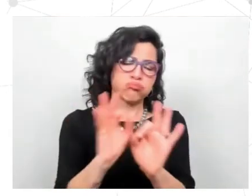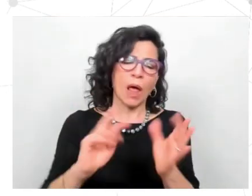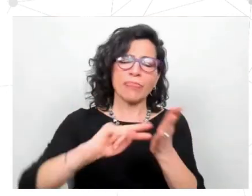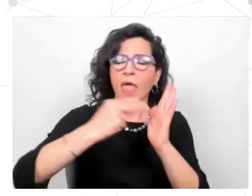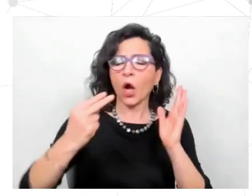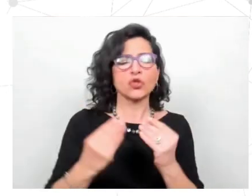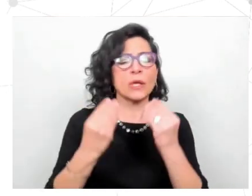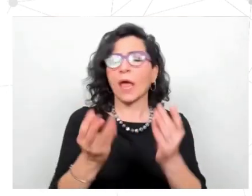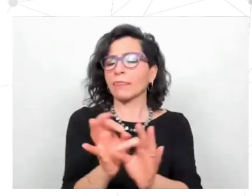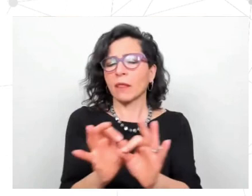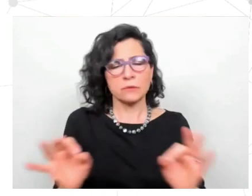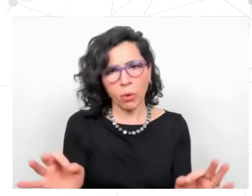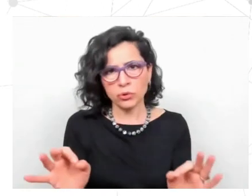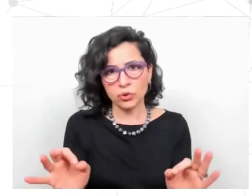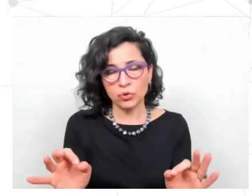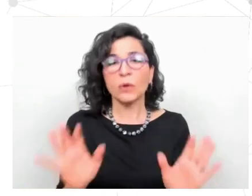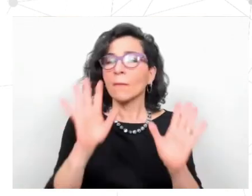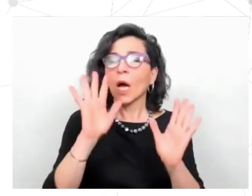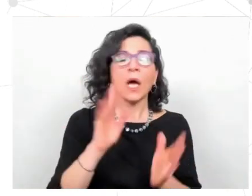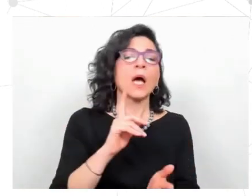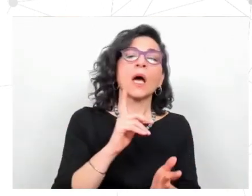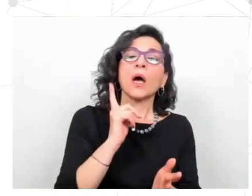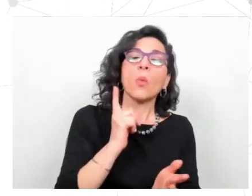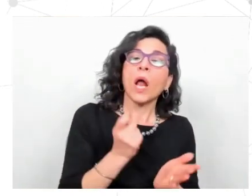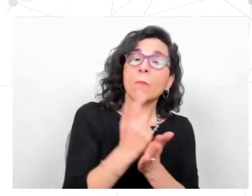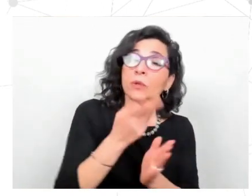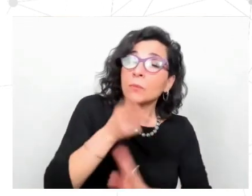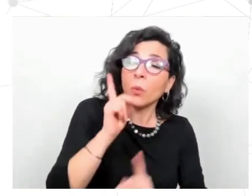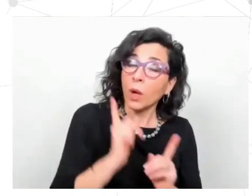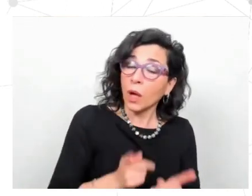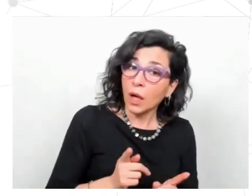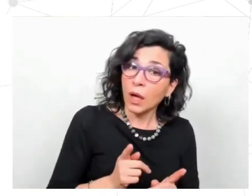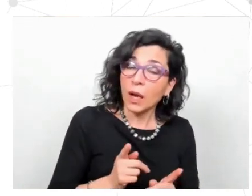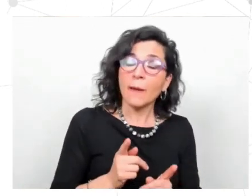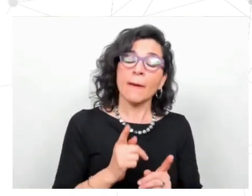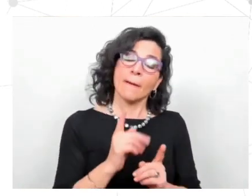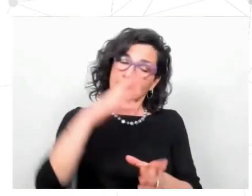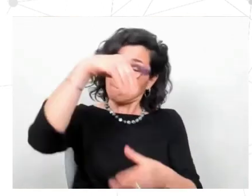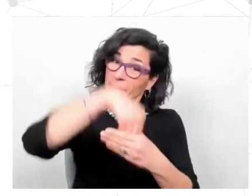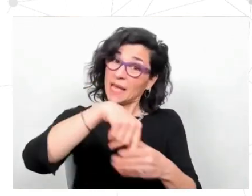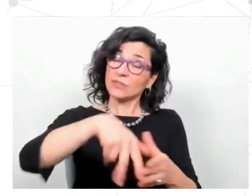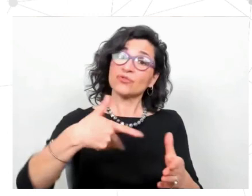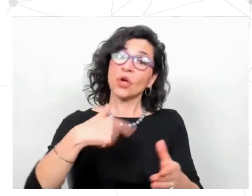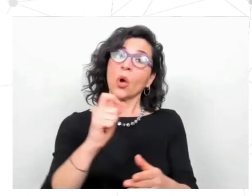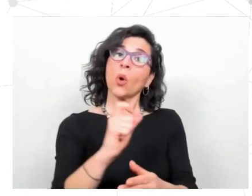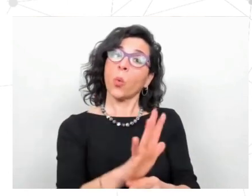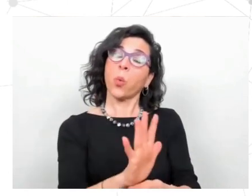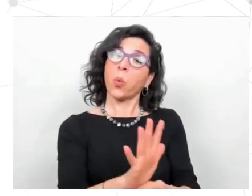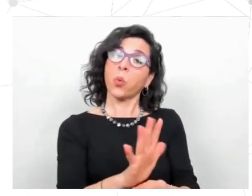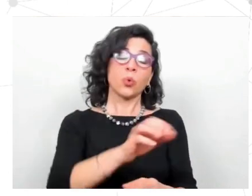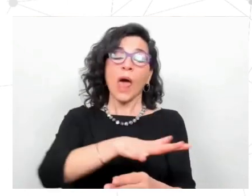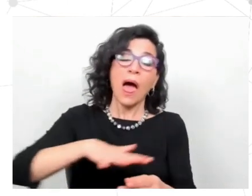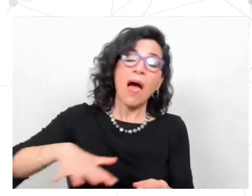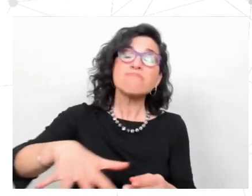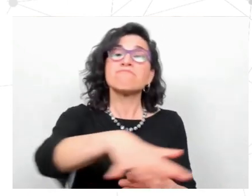di cui poi si occupa, ma quello che è più importante è la cultura e